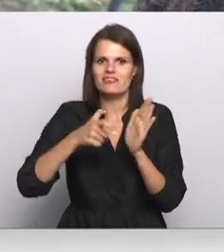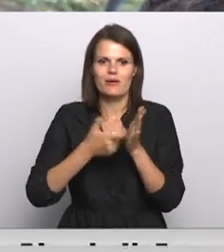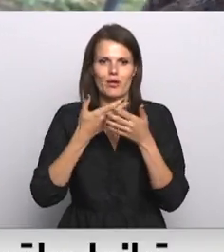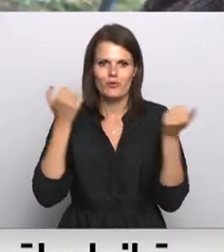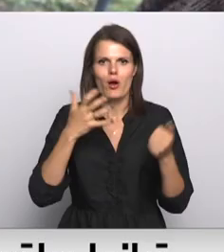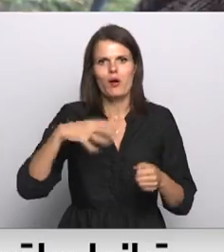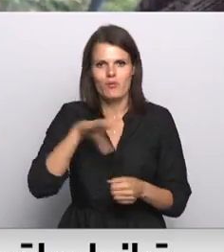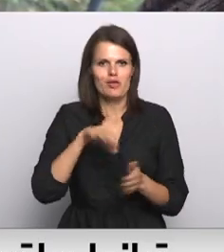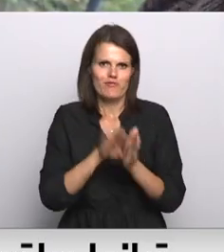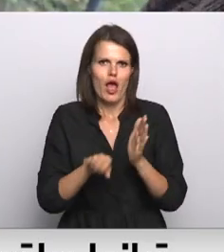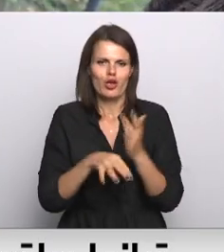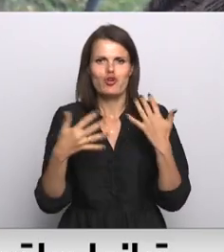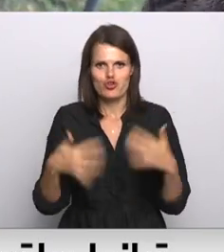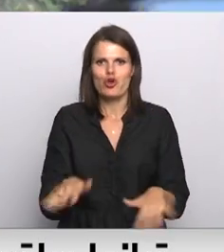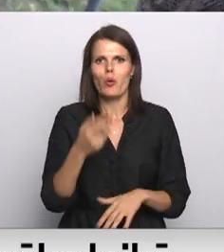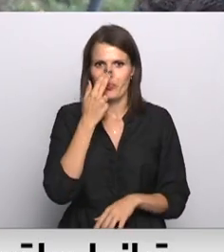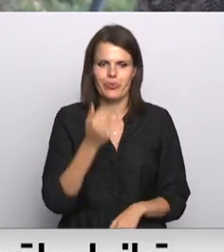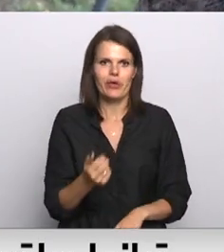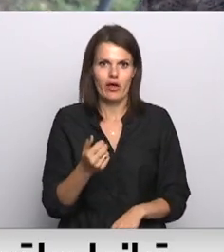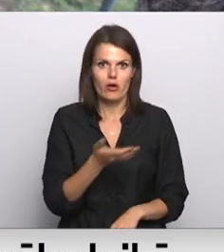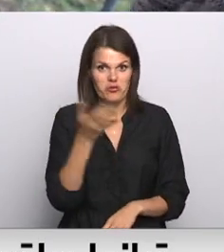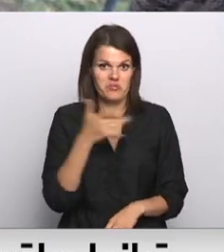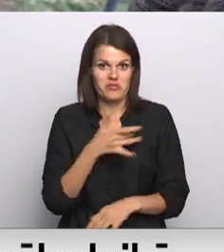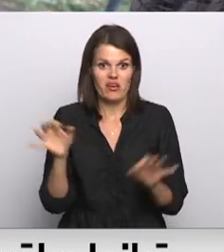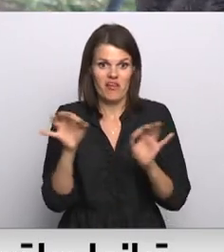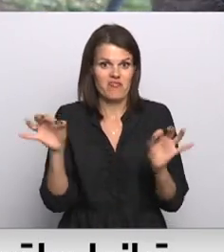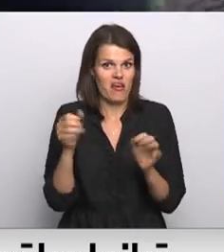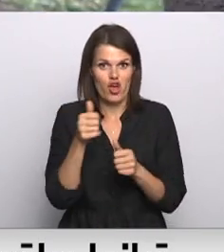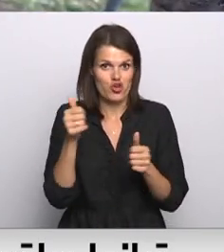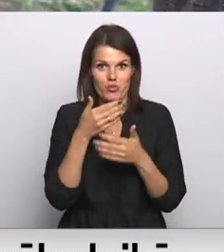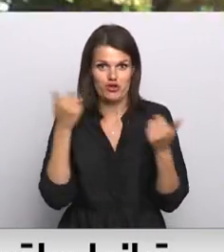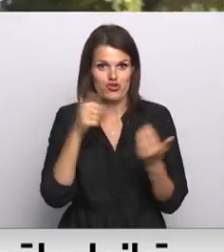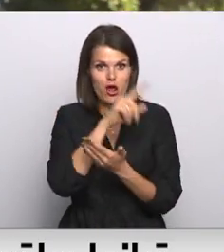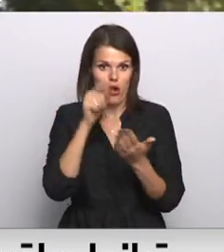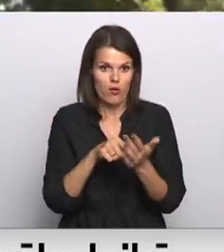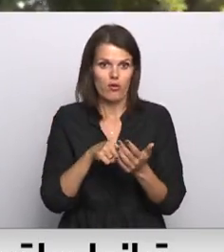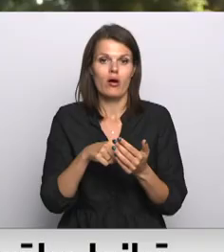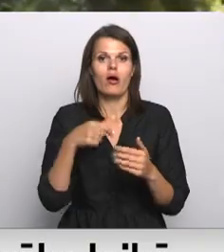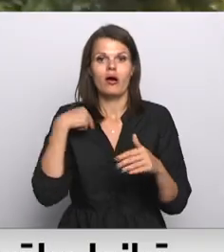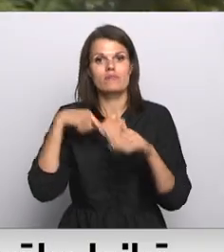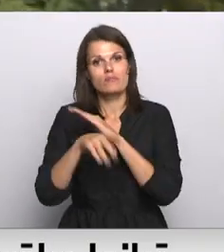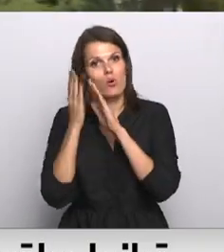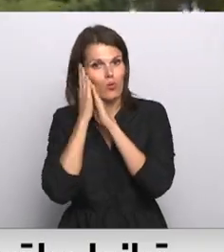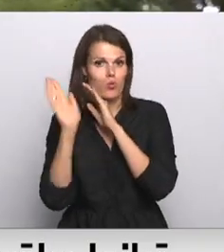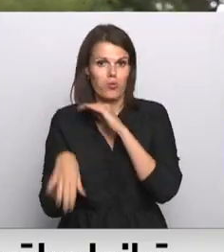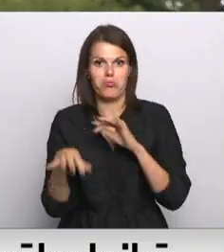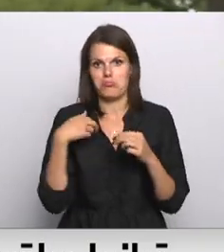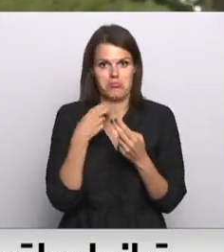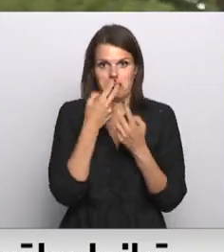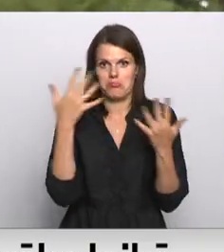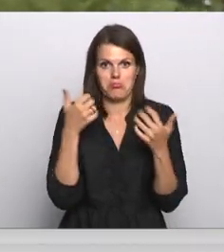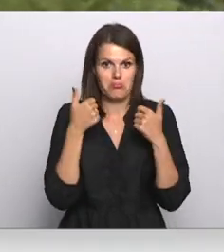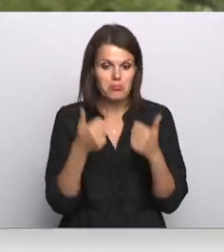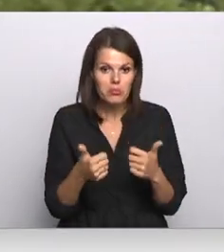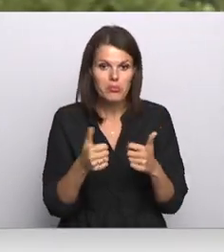Mēs vienkārši esam pie viņas pieraduši. Jums likās, ka nekas traks nav noticis? Nu, tā ir. Iegāju gulēt un neko nemanīju. Un pēc